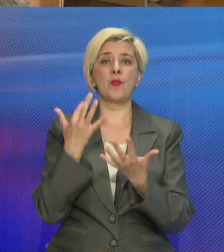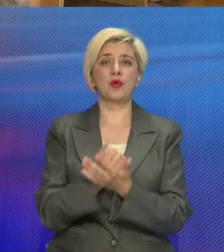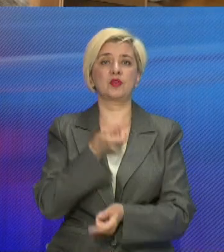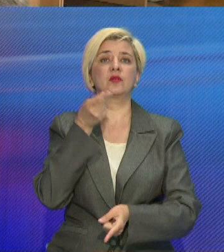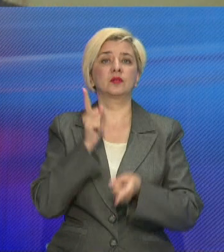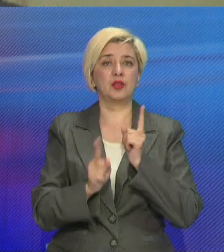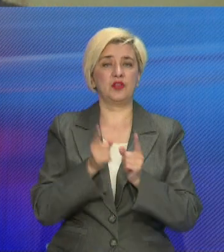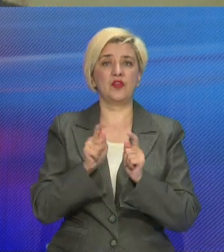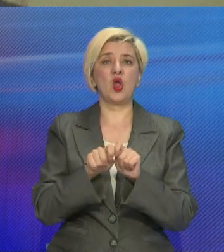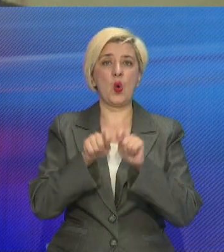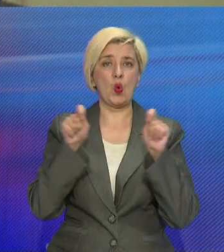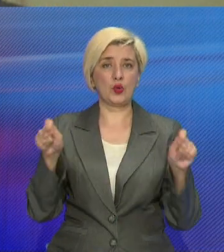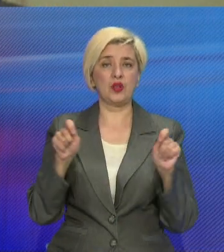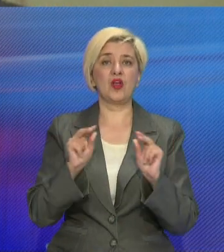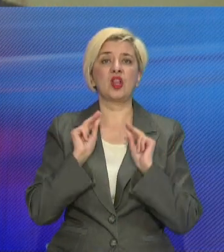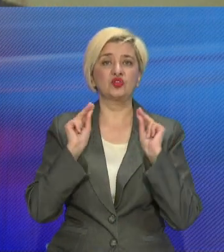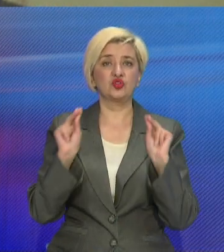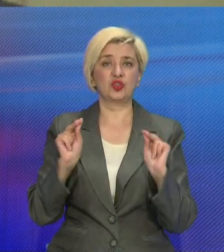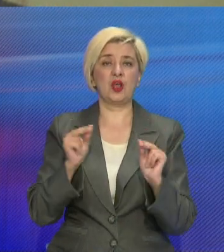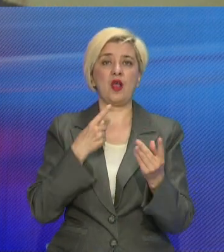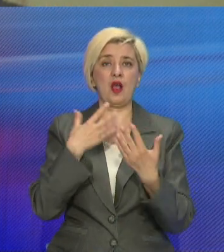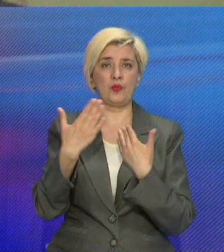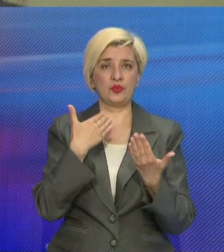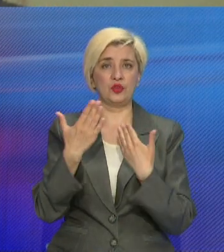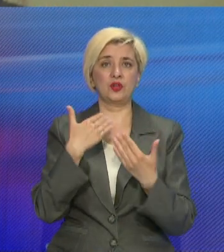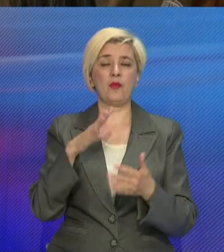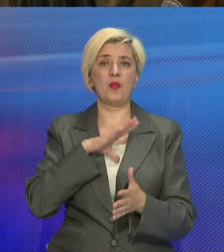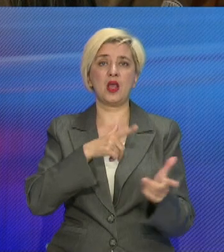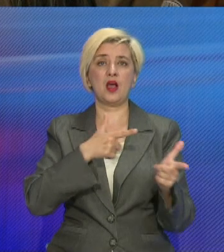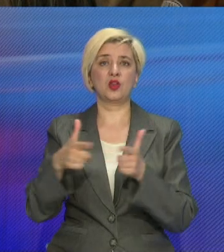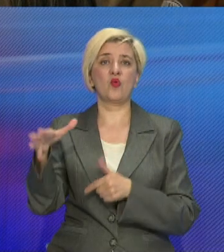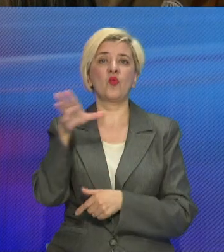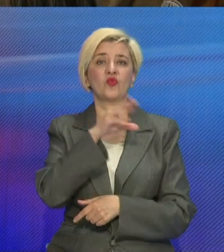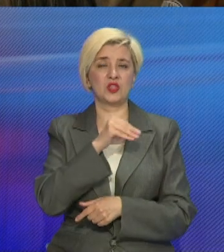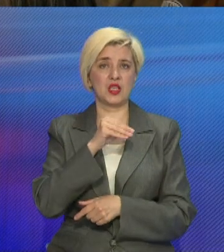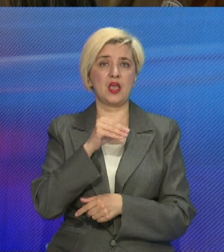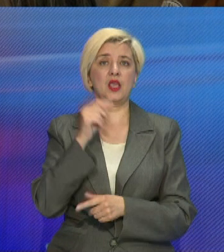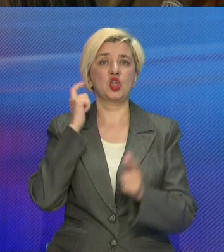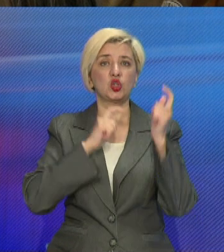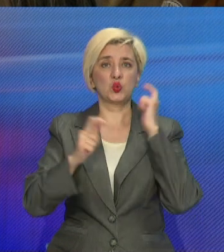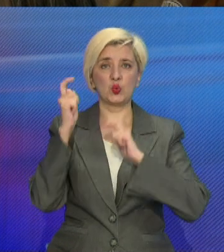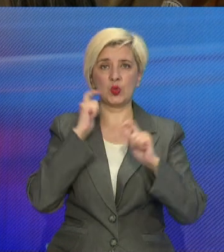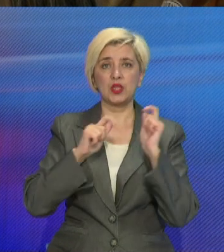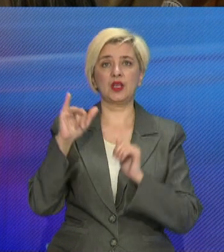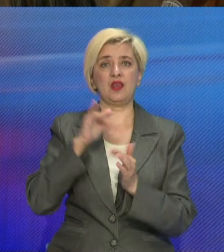справе адкрытым. Да шчырай гутаркі прадстаўнікоў розных пакаленняў былі гатовы ўсе. І студэнты гродзенскіх універсітэтаў, і ветэраны студатрадаўскага